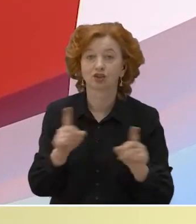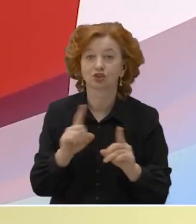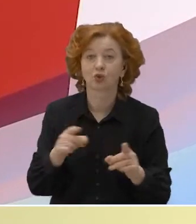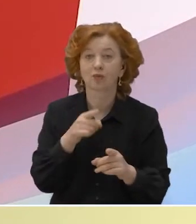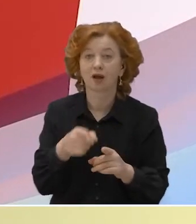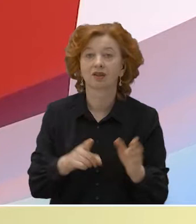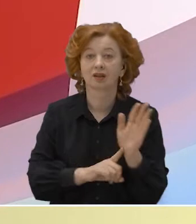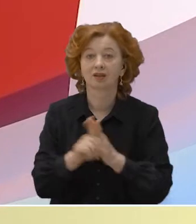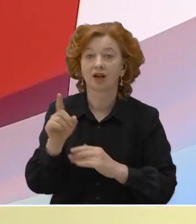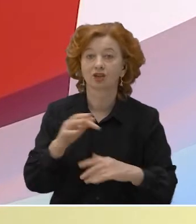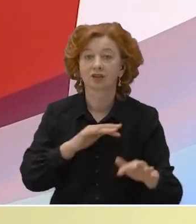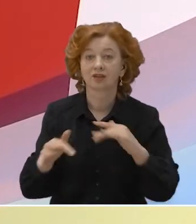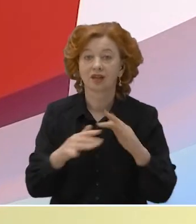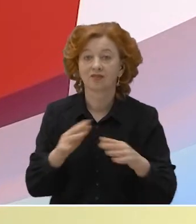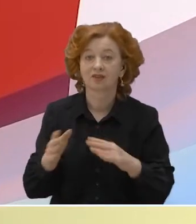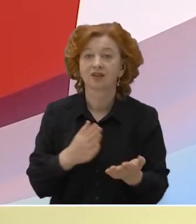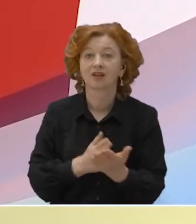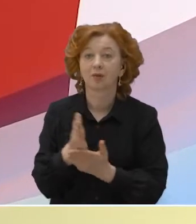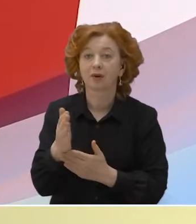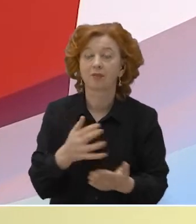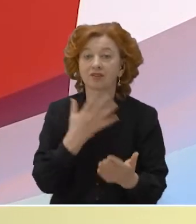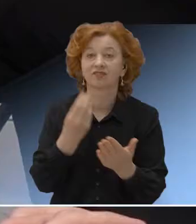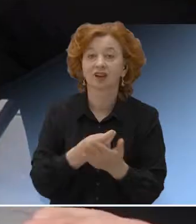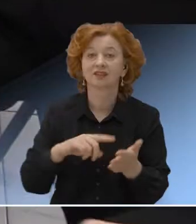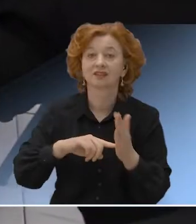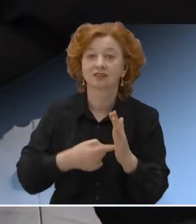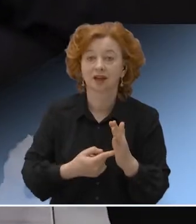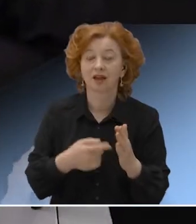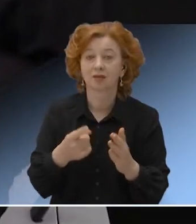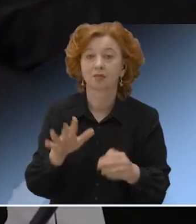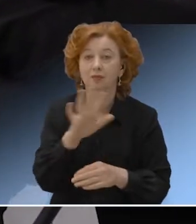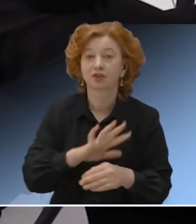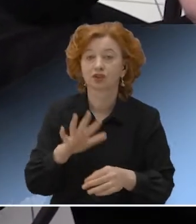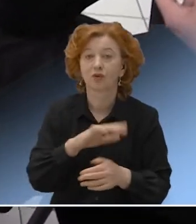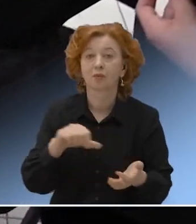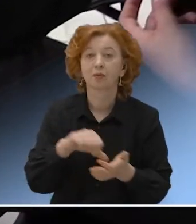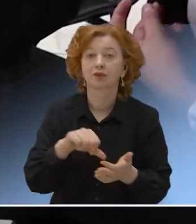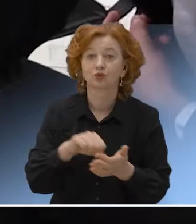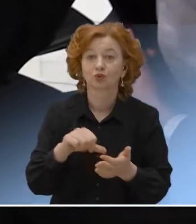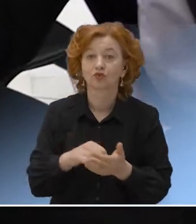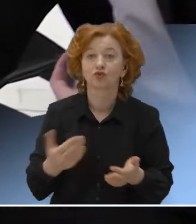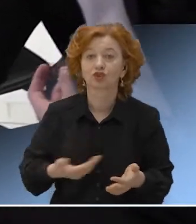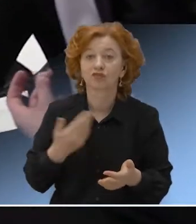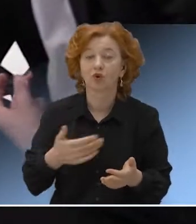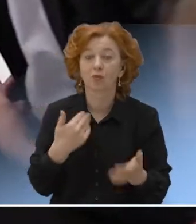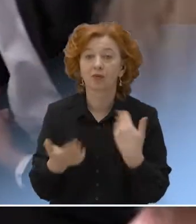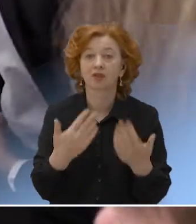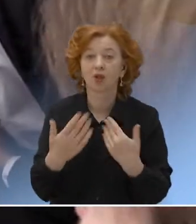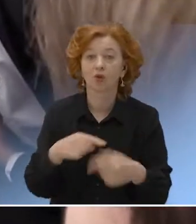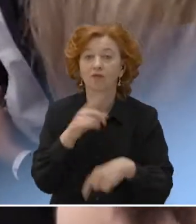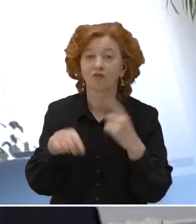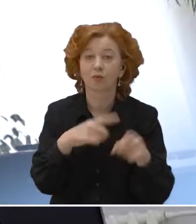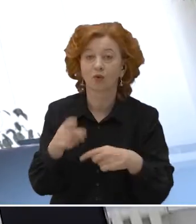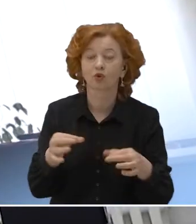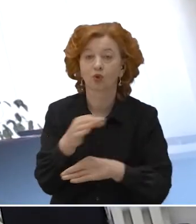они начали действовать в направлении своих целей. На протяжении 5 часов присутствующие в живом диалоге обсуждали насущные